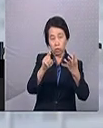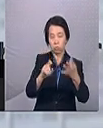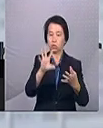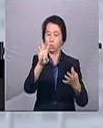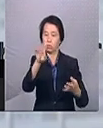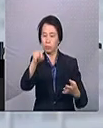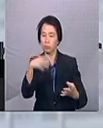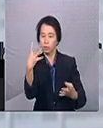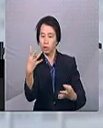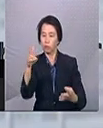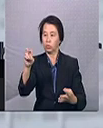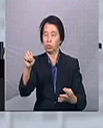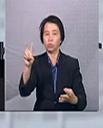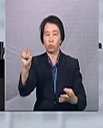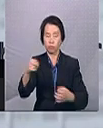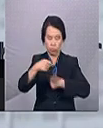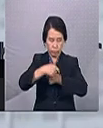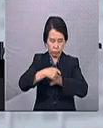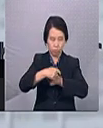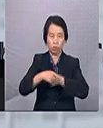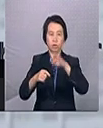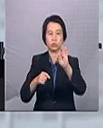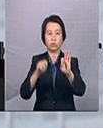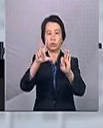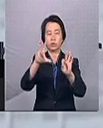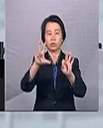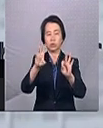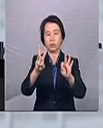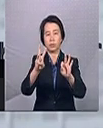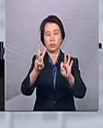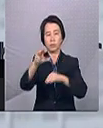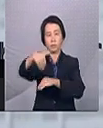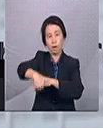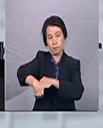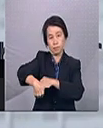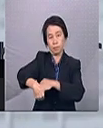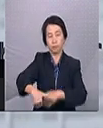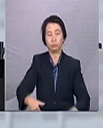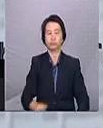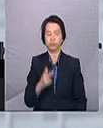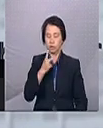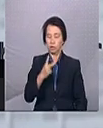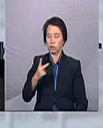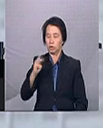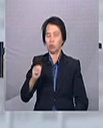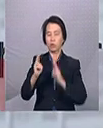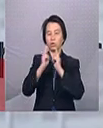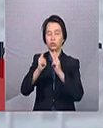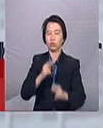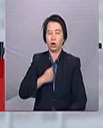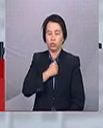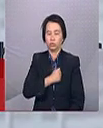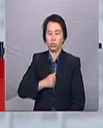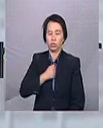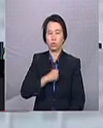4 April 2020 jam 9.36 malam. Kementerian Kesihatan Malaysia mengucapkan takziah kepada